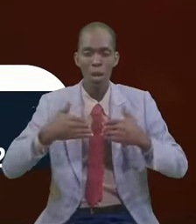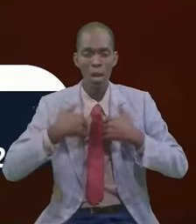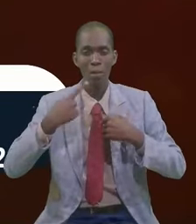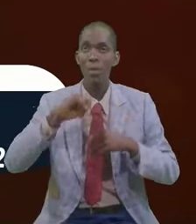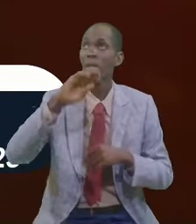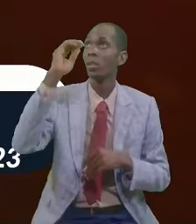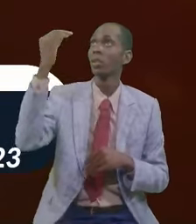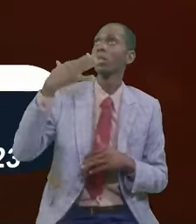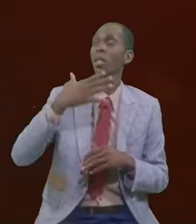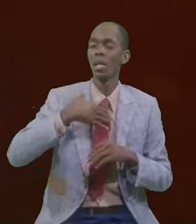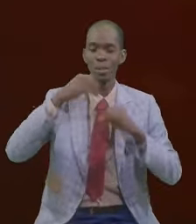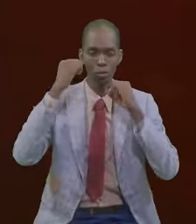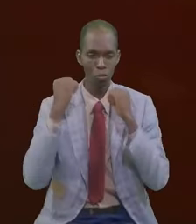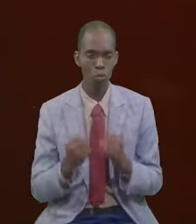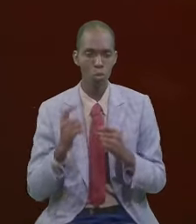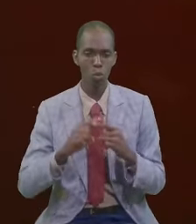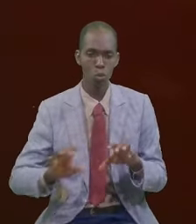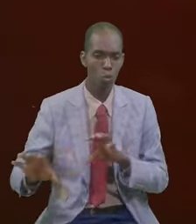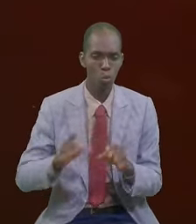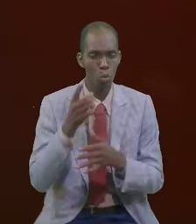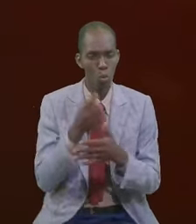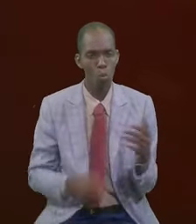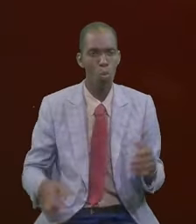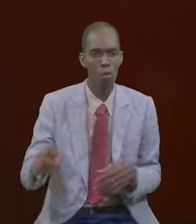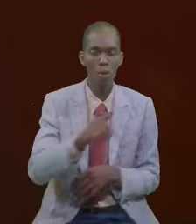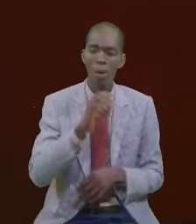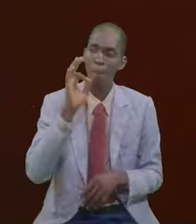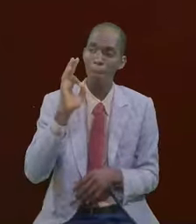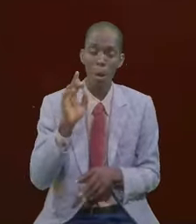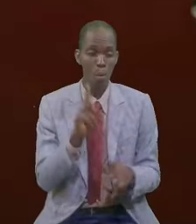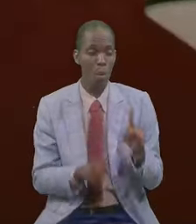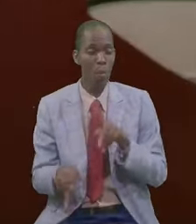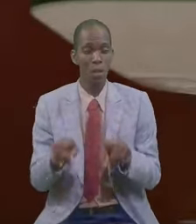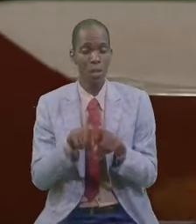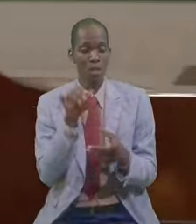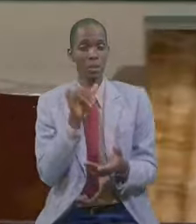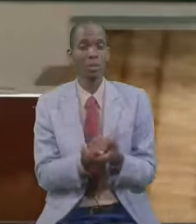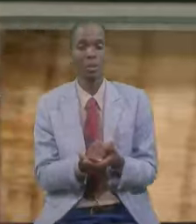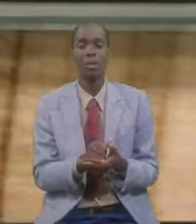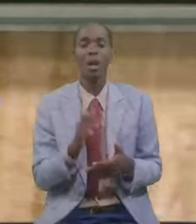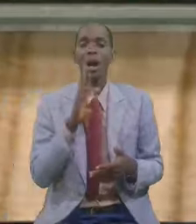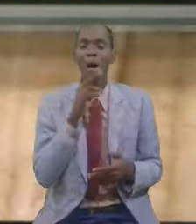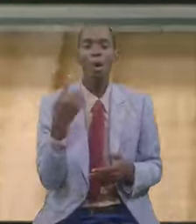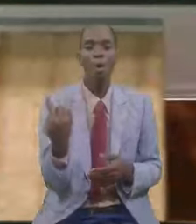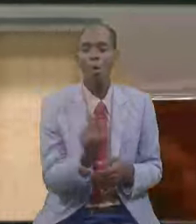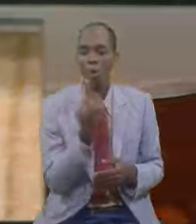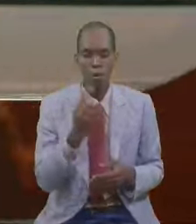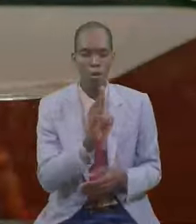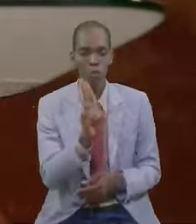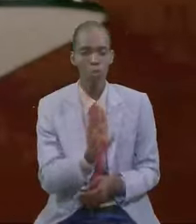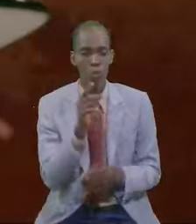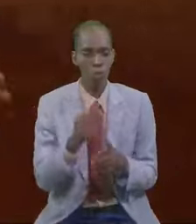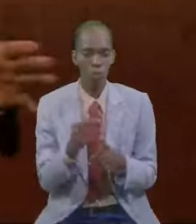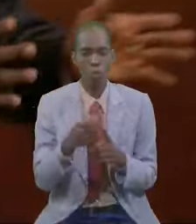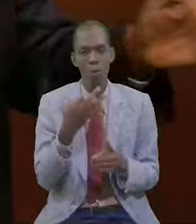pour faire ce qu'ils ont prêché. Ces prédicateurs, alors le Seigneur